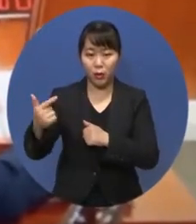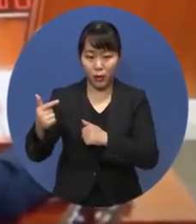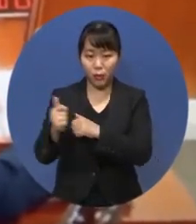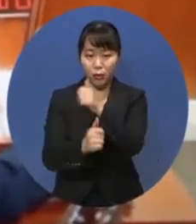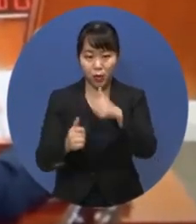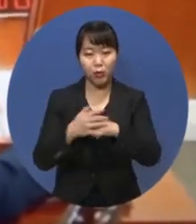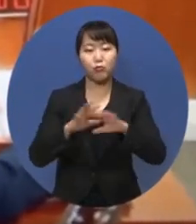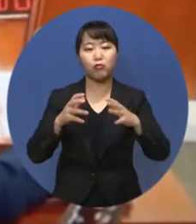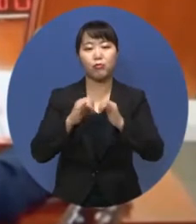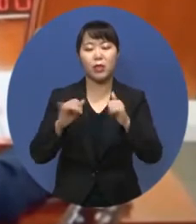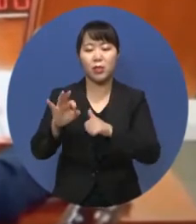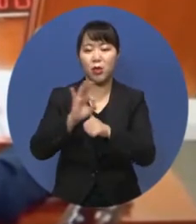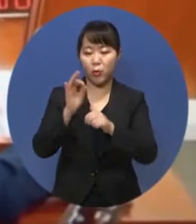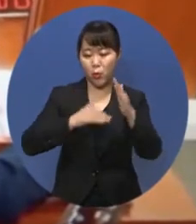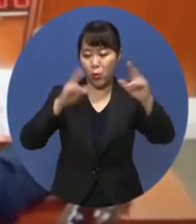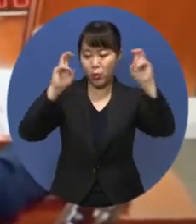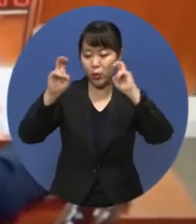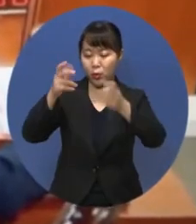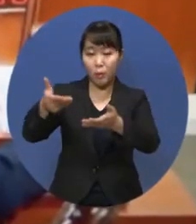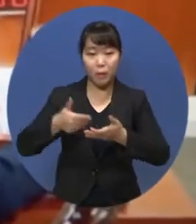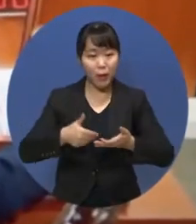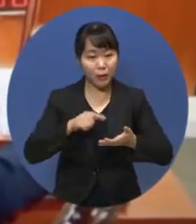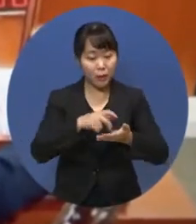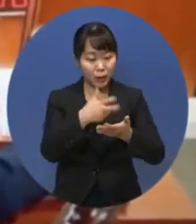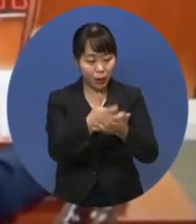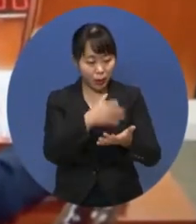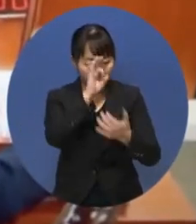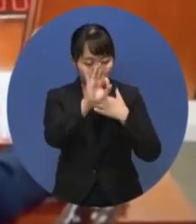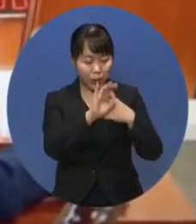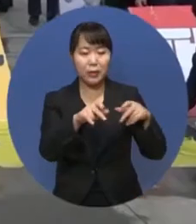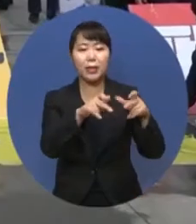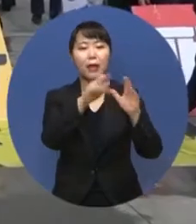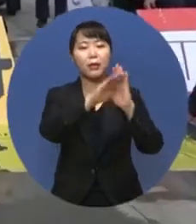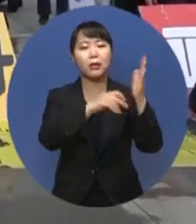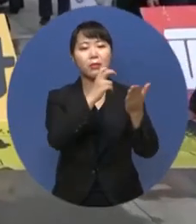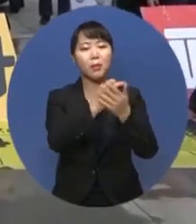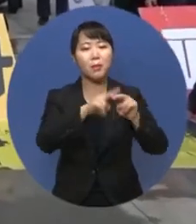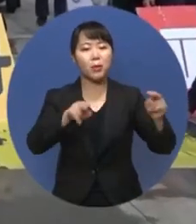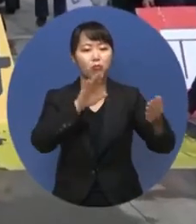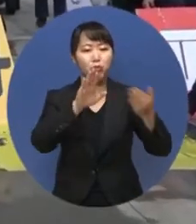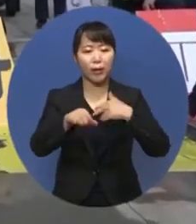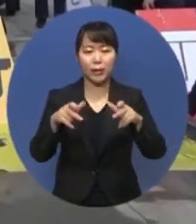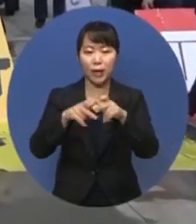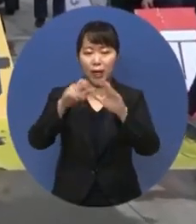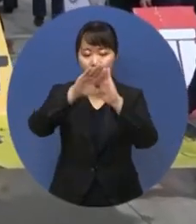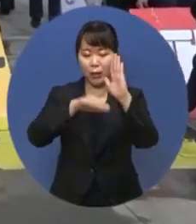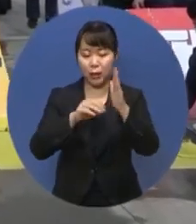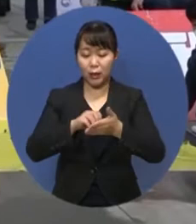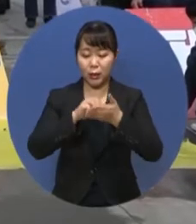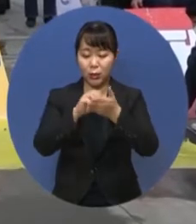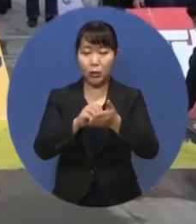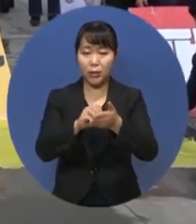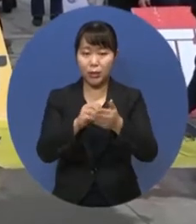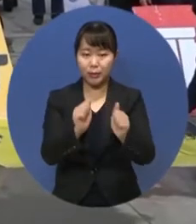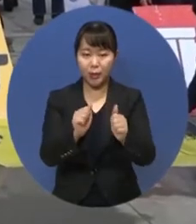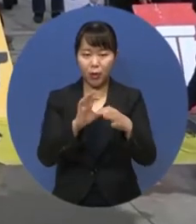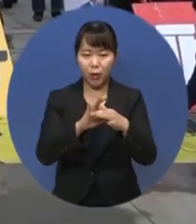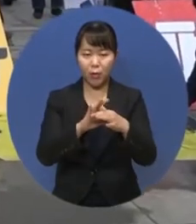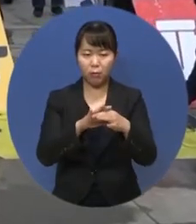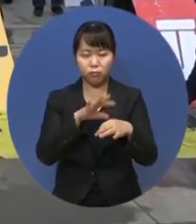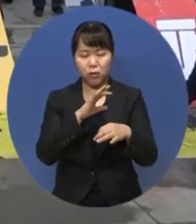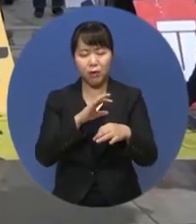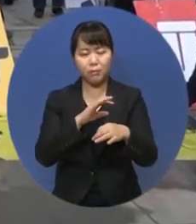국민연금공단으로부터 제출받은 자료에 따르면 장애 등급제 폐지 이후에도 장애인 등록심사 이의신청